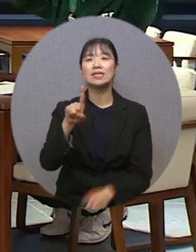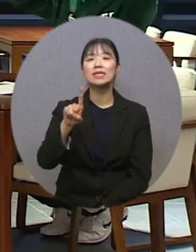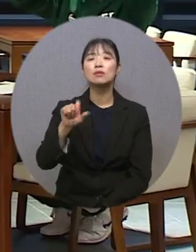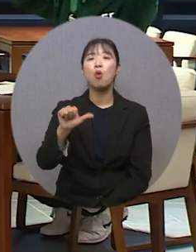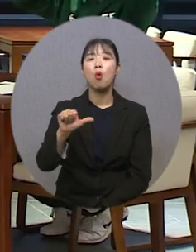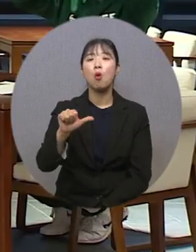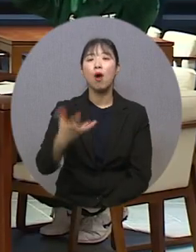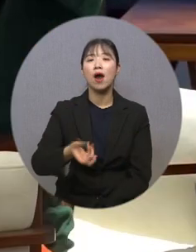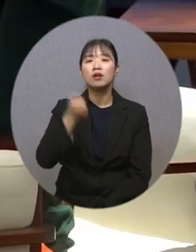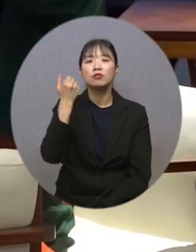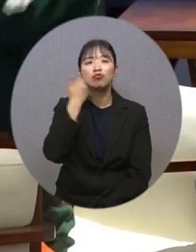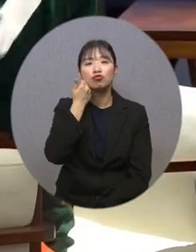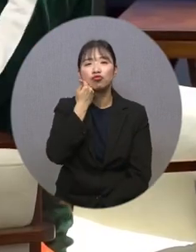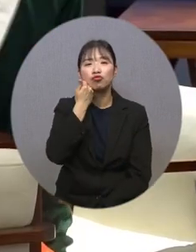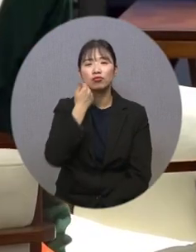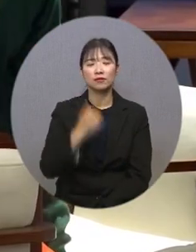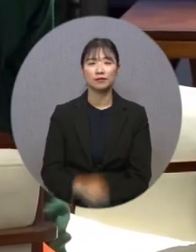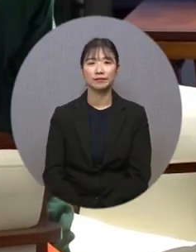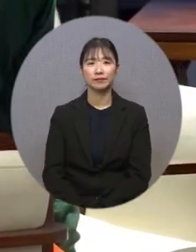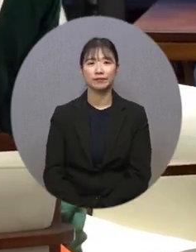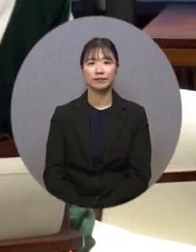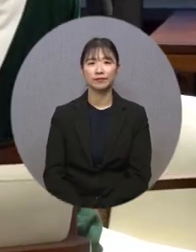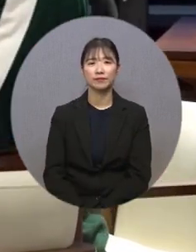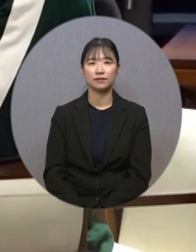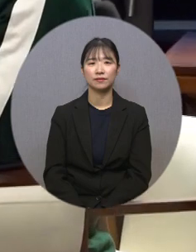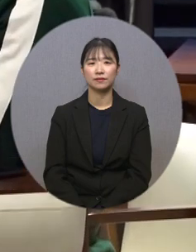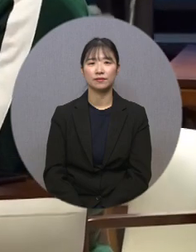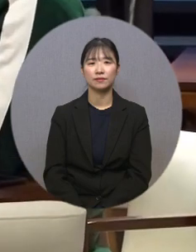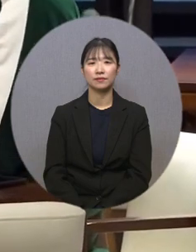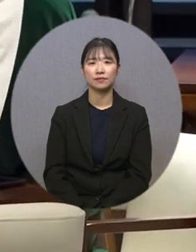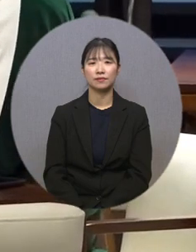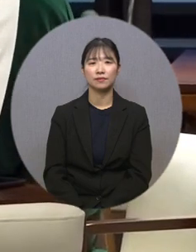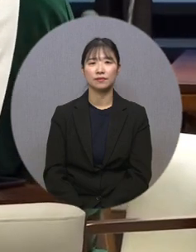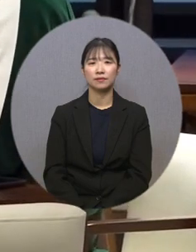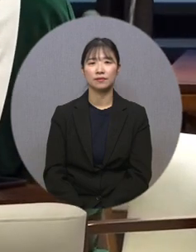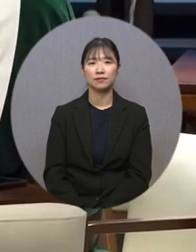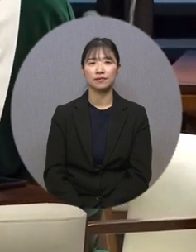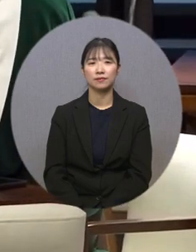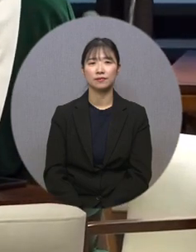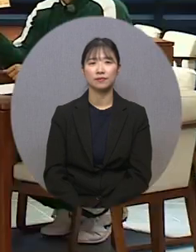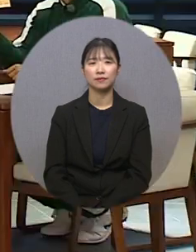15번으로. 15번으로. 15번 두개 하나 이거.